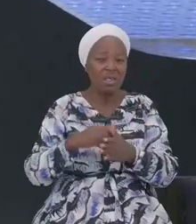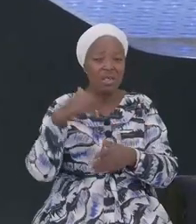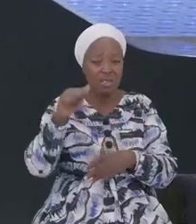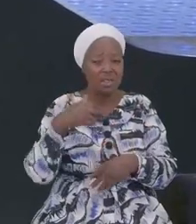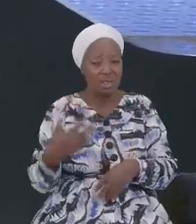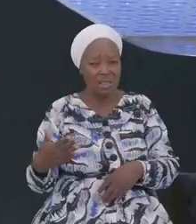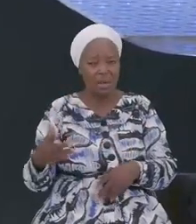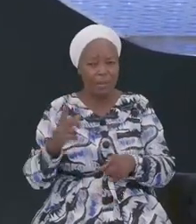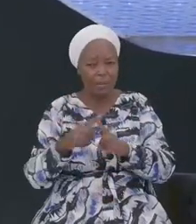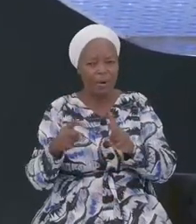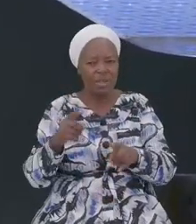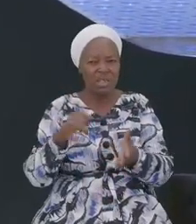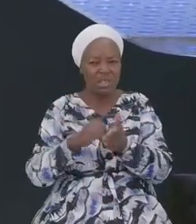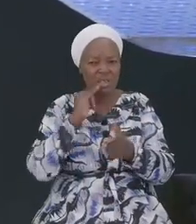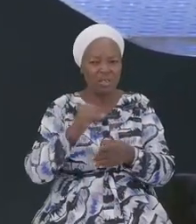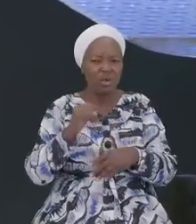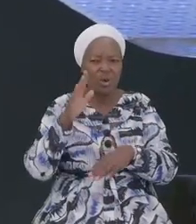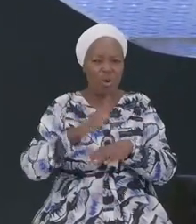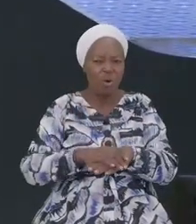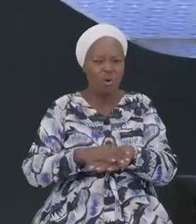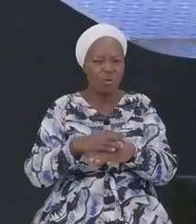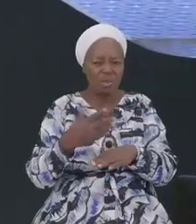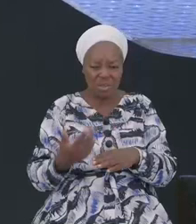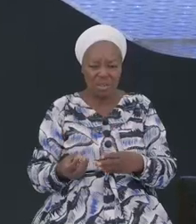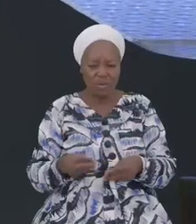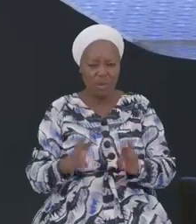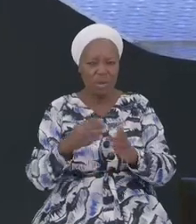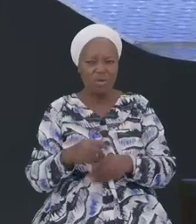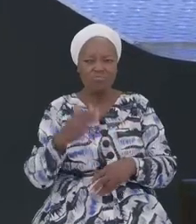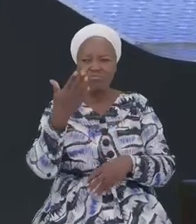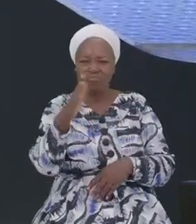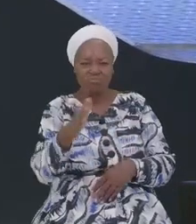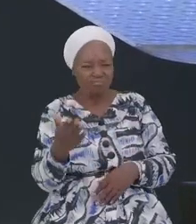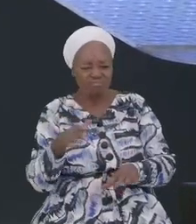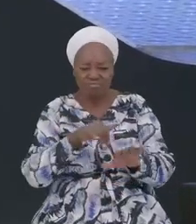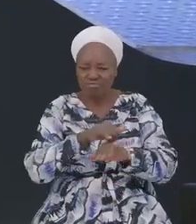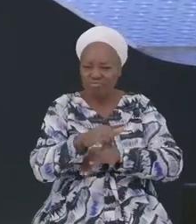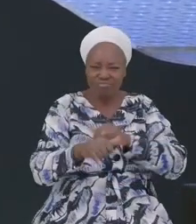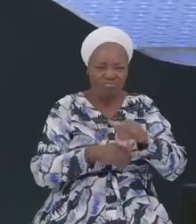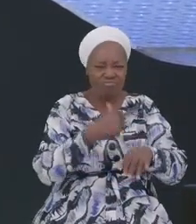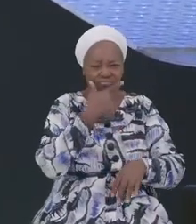Mais c'est sur la plateforme de l'hypocrisie, du mensonge, de la tromperie,